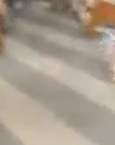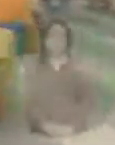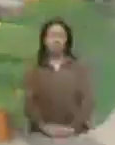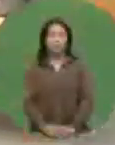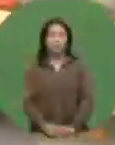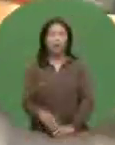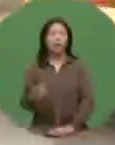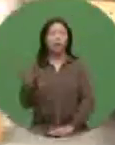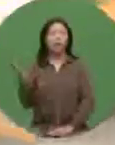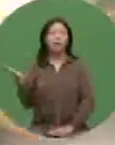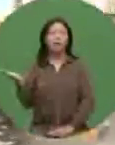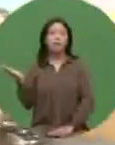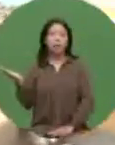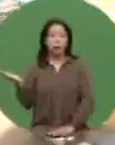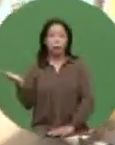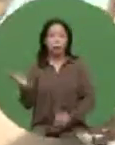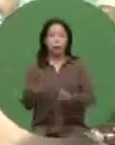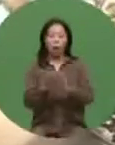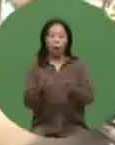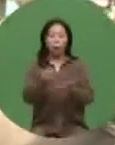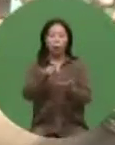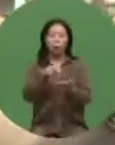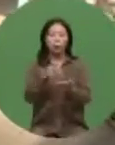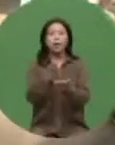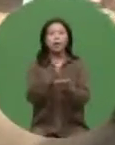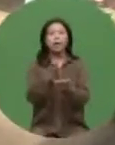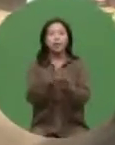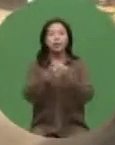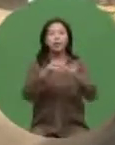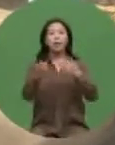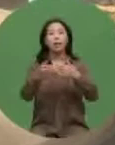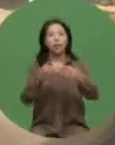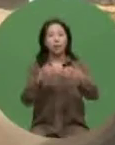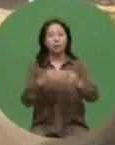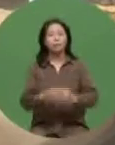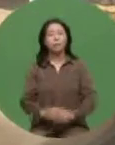こちらのグループは読み聞かせの体験をしています。